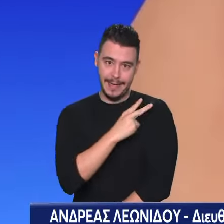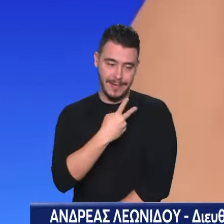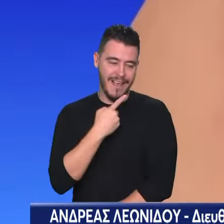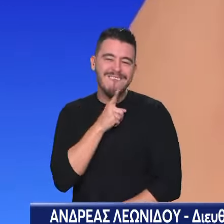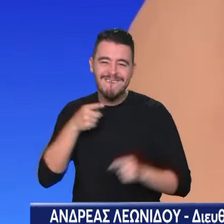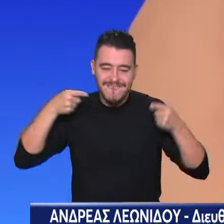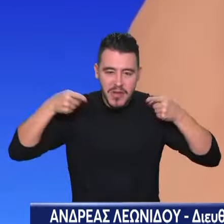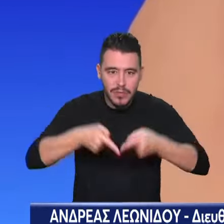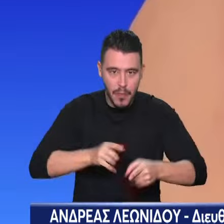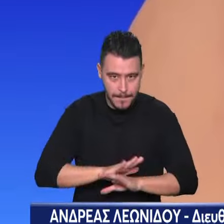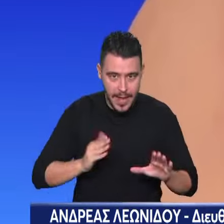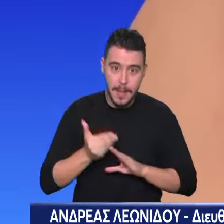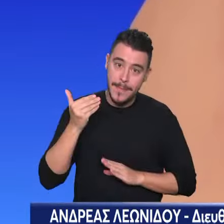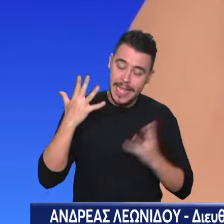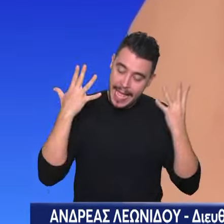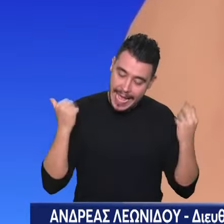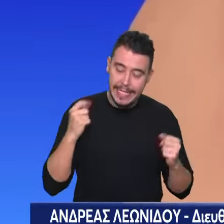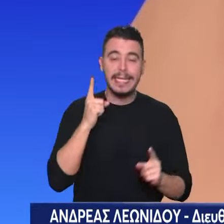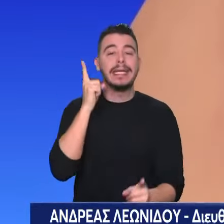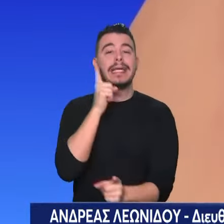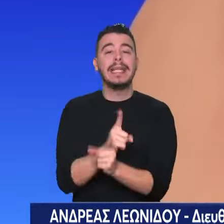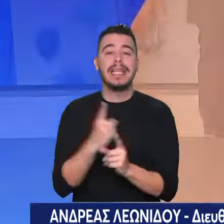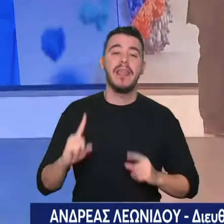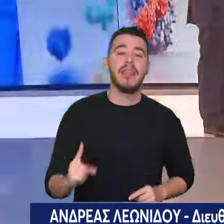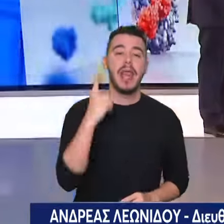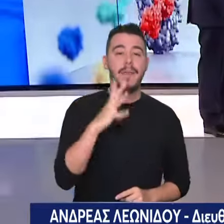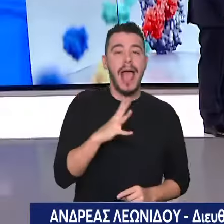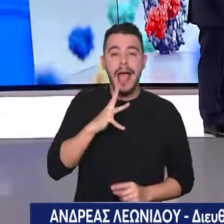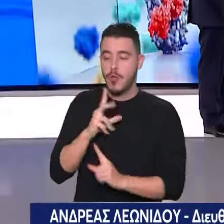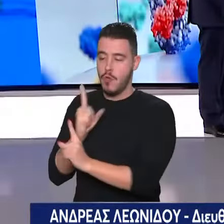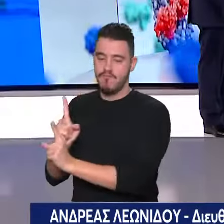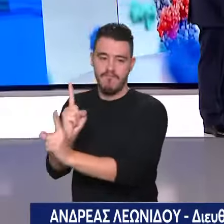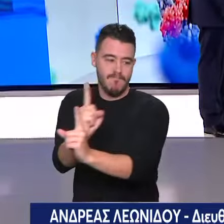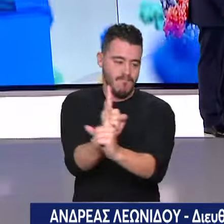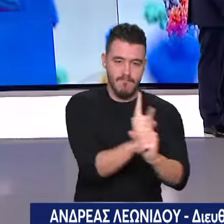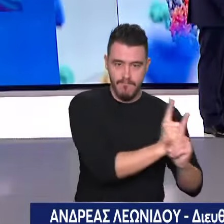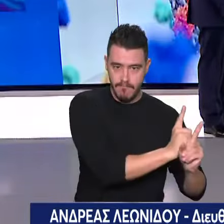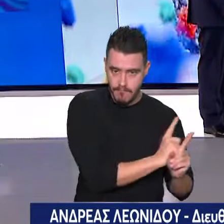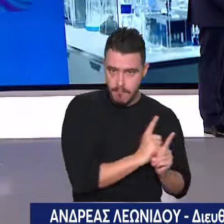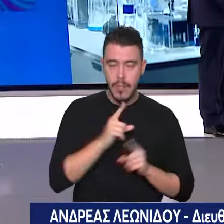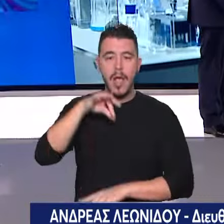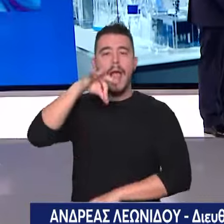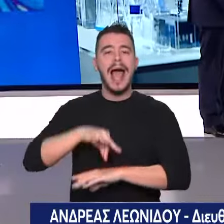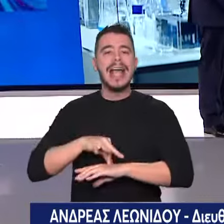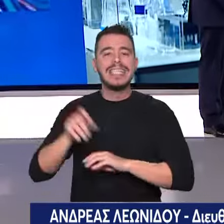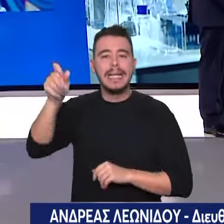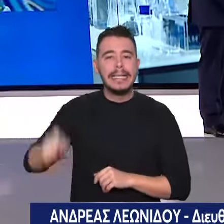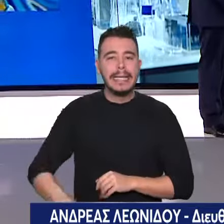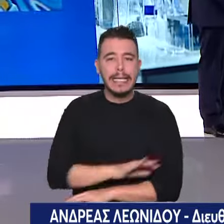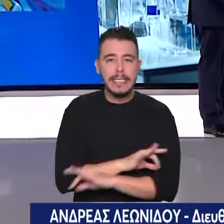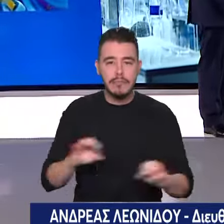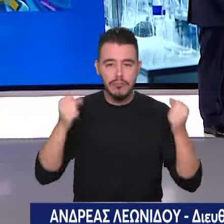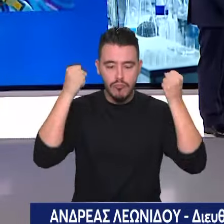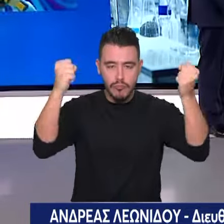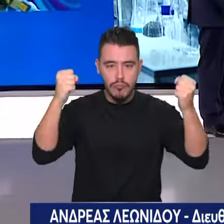οποίο εφαρμόζουμε. Και οι ασθενείς επιστρέφουν γρήγορα και άμεσα στην καθημερινότητα, έχοντας ανακτήσει, έχοντας πάρει